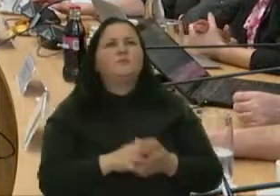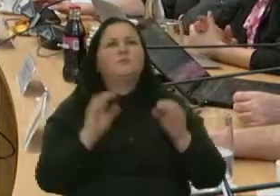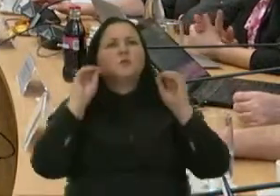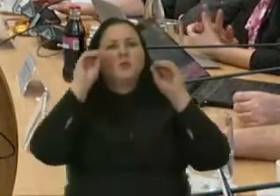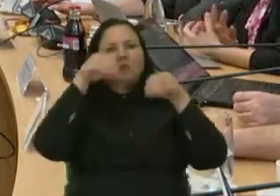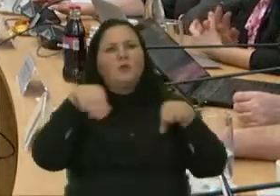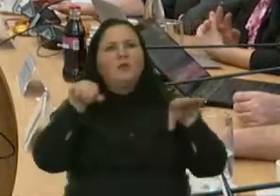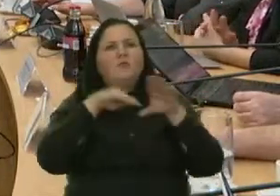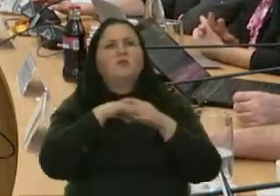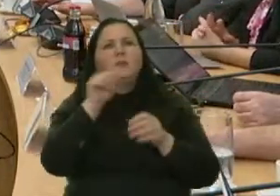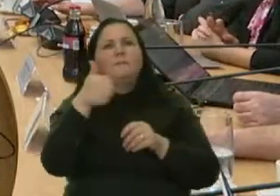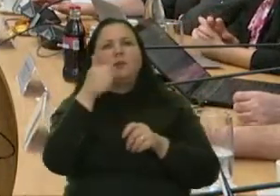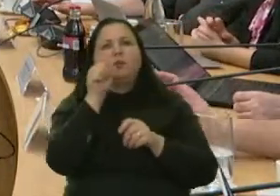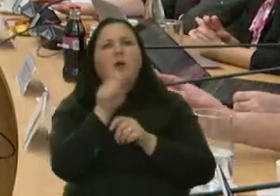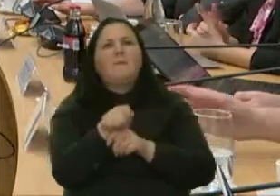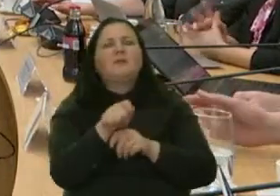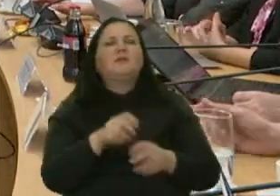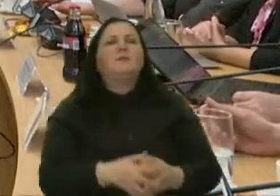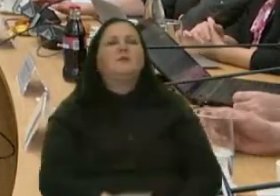la vot primul